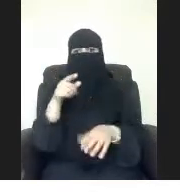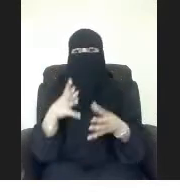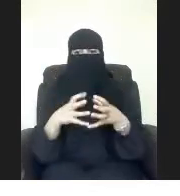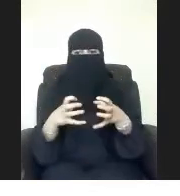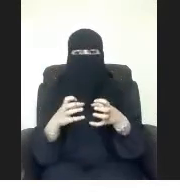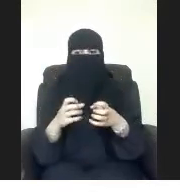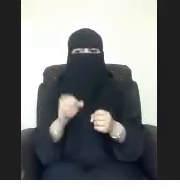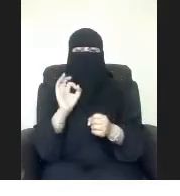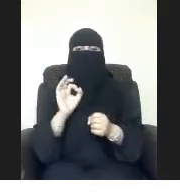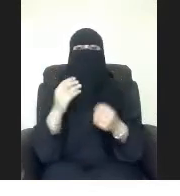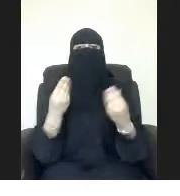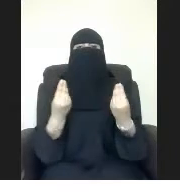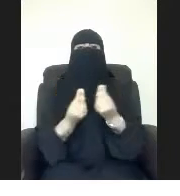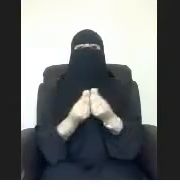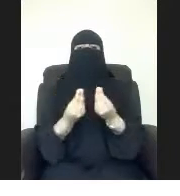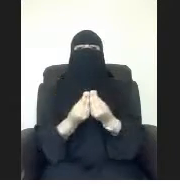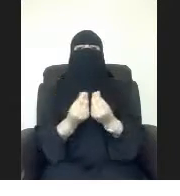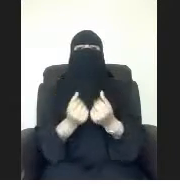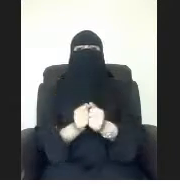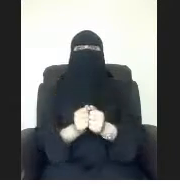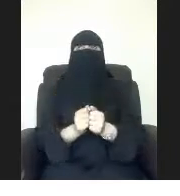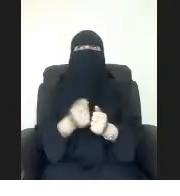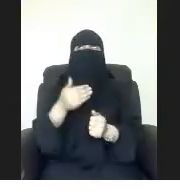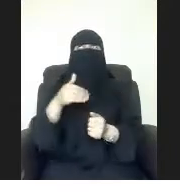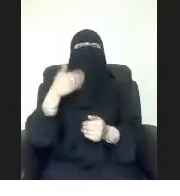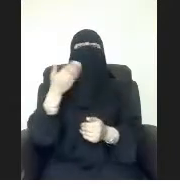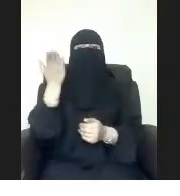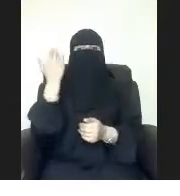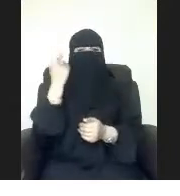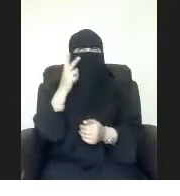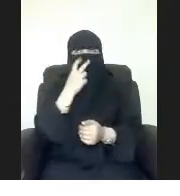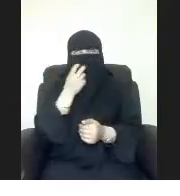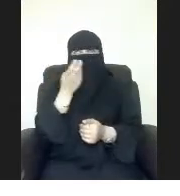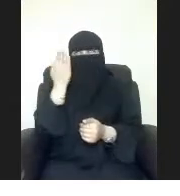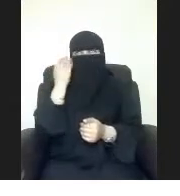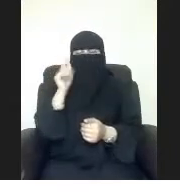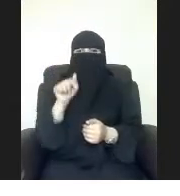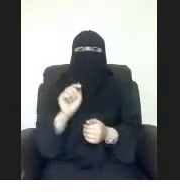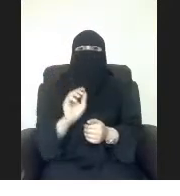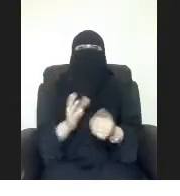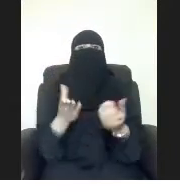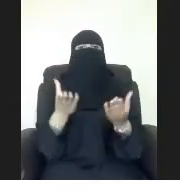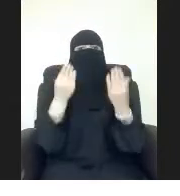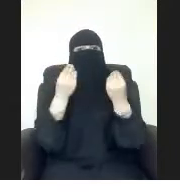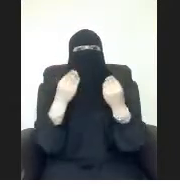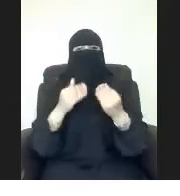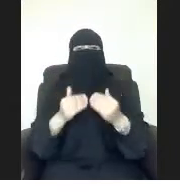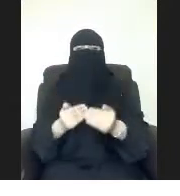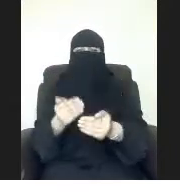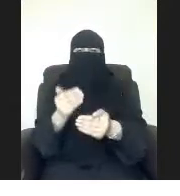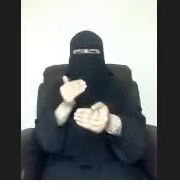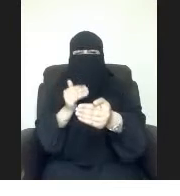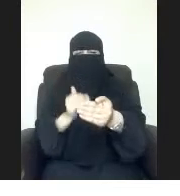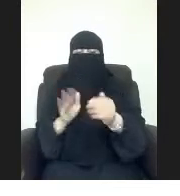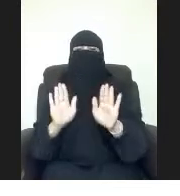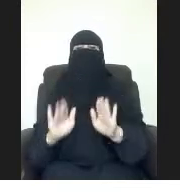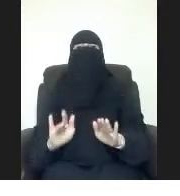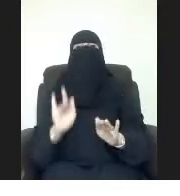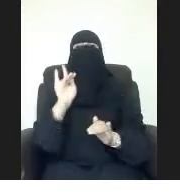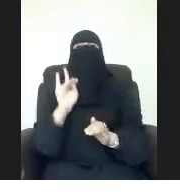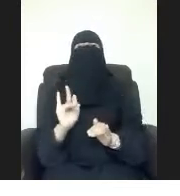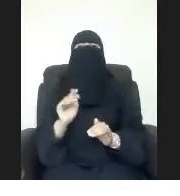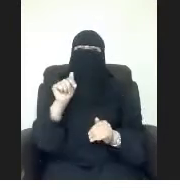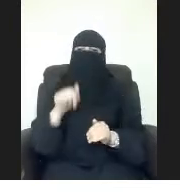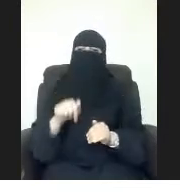ما يسمى بالتعليم الحضوري أو وجها لوجه، التعليم التقليدي والتعليم عن بعد الذي كان شائعا وبدأ